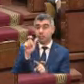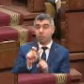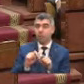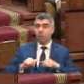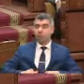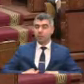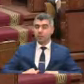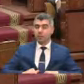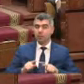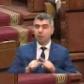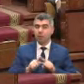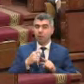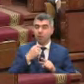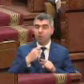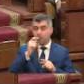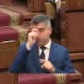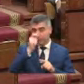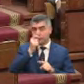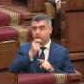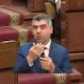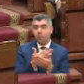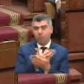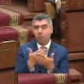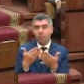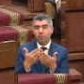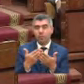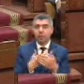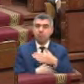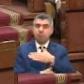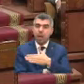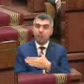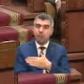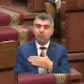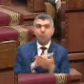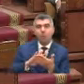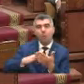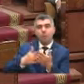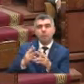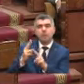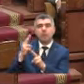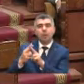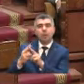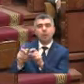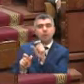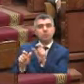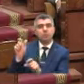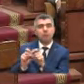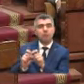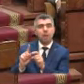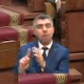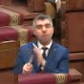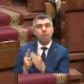الوزير تحية وتنويه خاصين لأعوان السلطة كل بصفته وفي